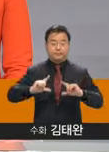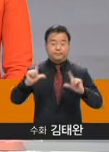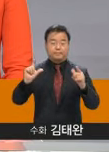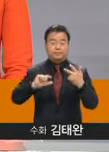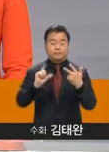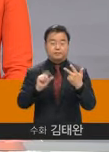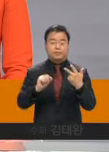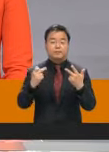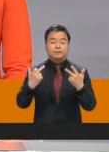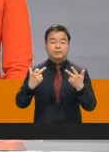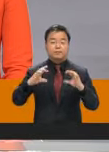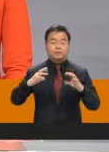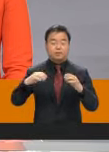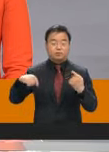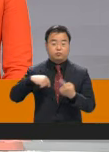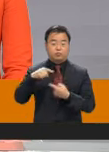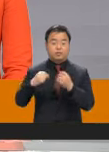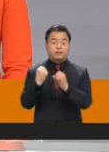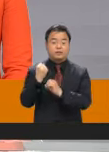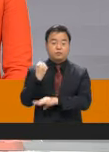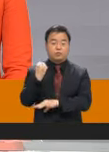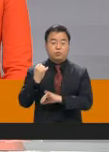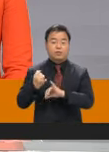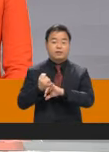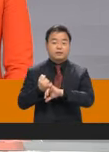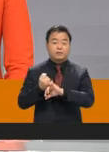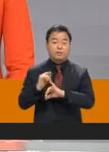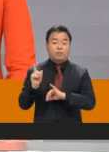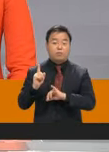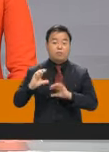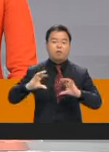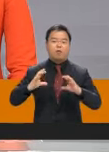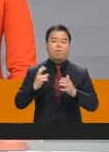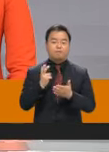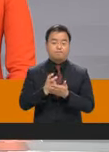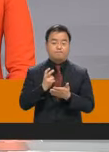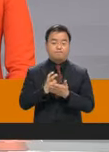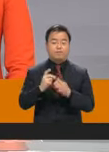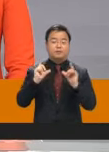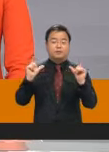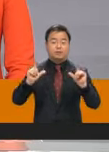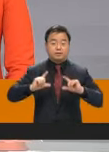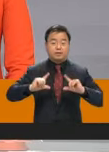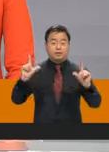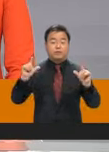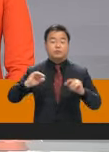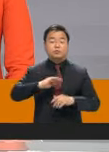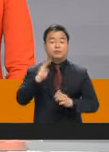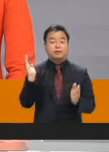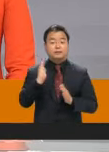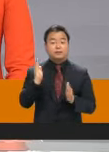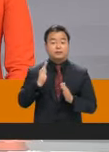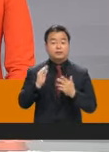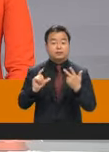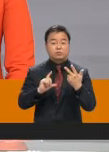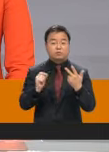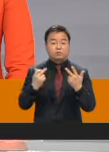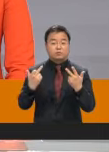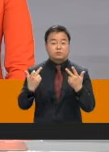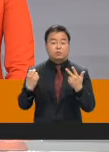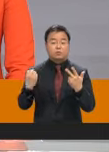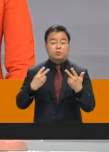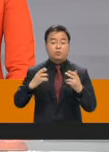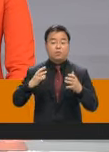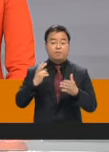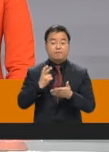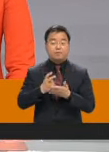데 기초가 되는 약속, 헌법이 탄생한 날이죠. 네, 우리 학생들은 제헌절과 헌법의 의미를 얼마나 잘 알고